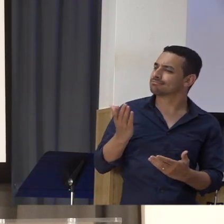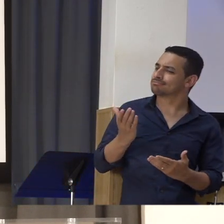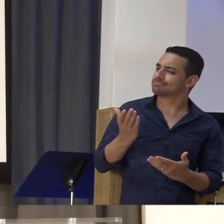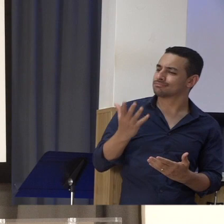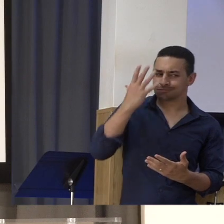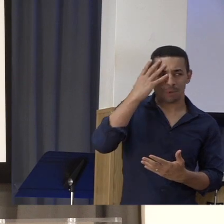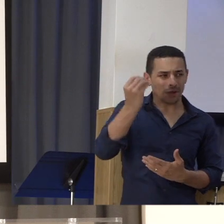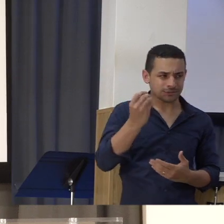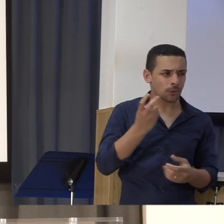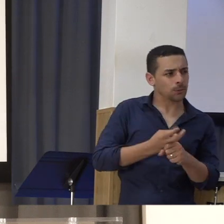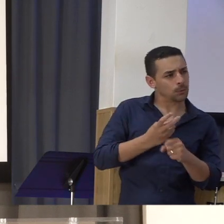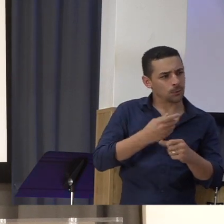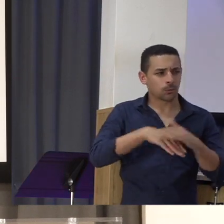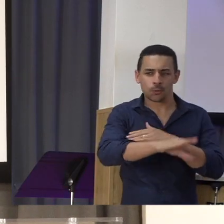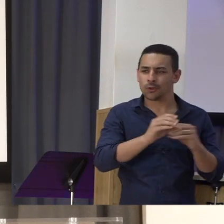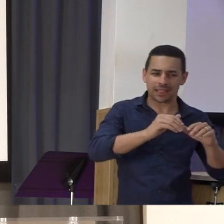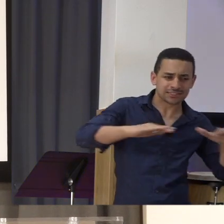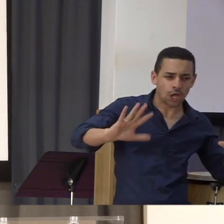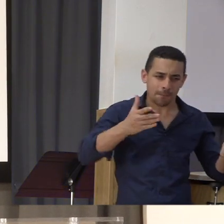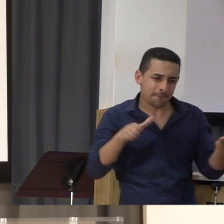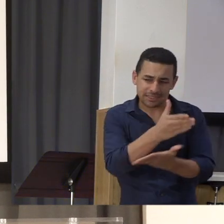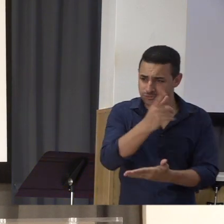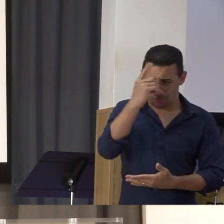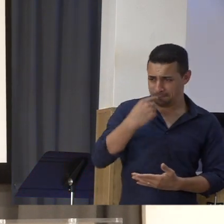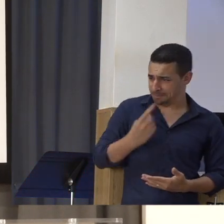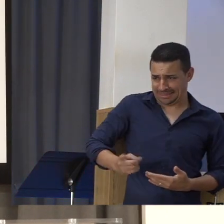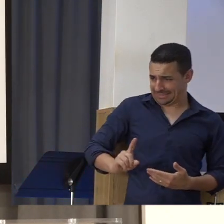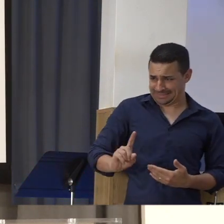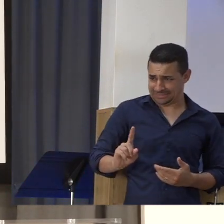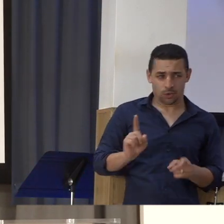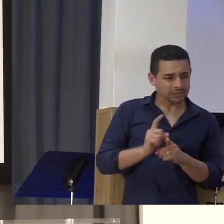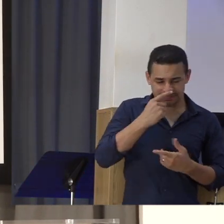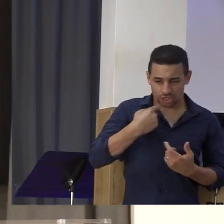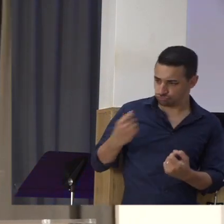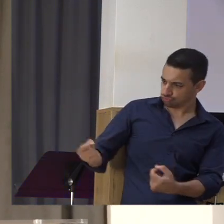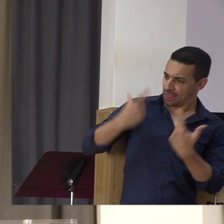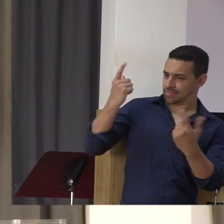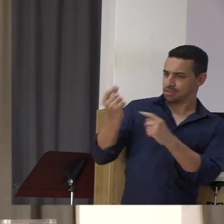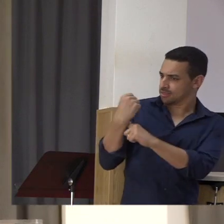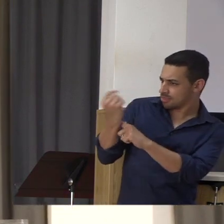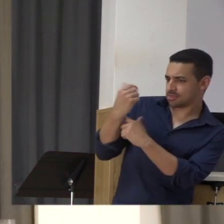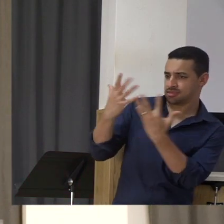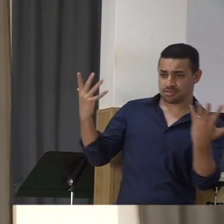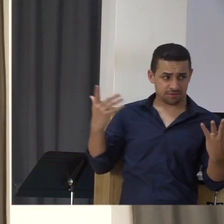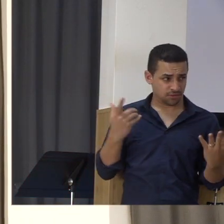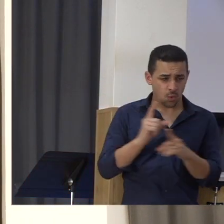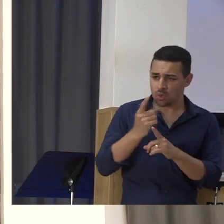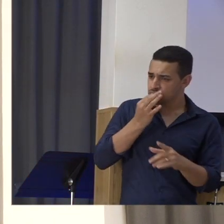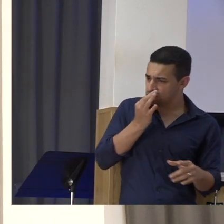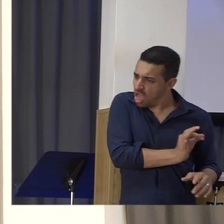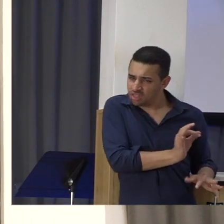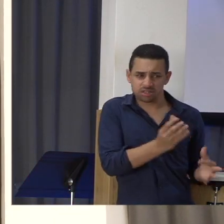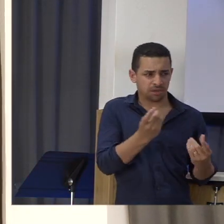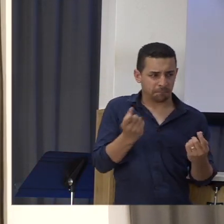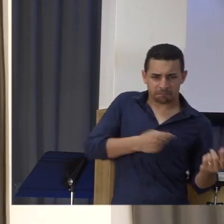difficile dans le désert, Dieu ne lui a pas dit. Le rejet, le mépris, les trahisons,